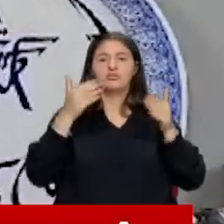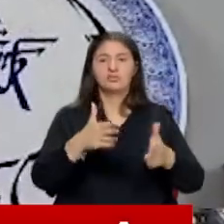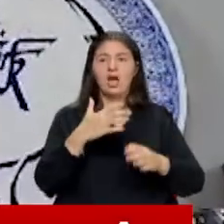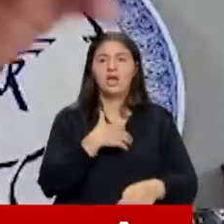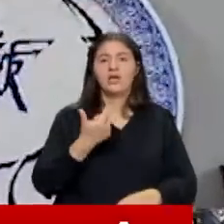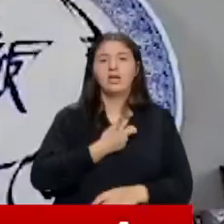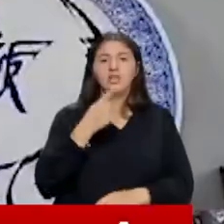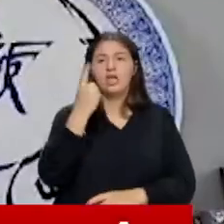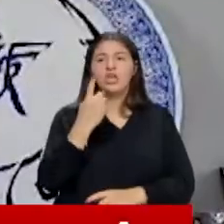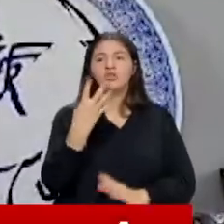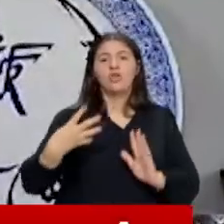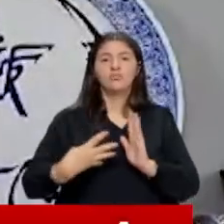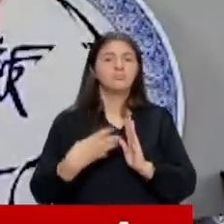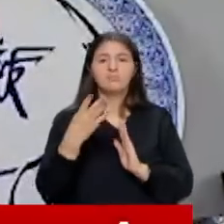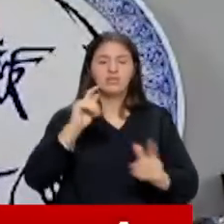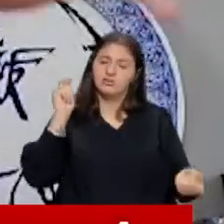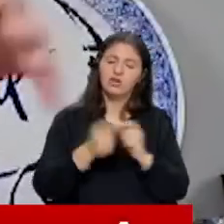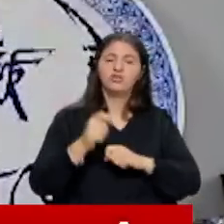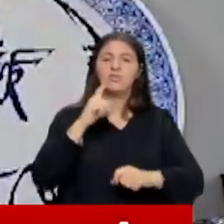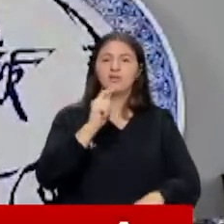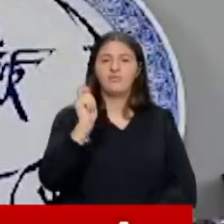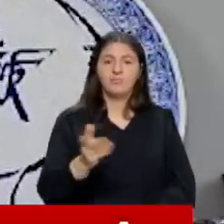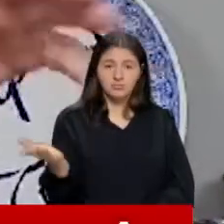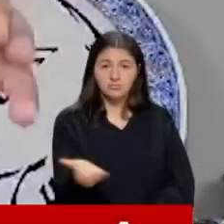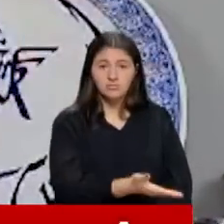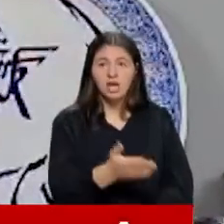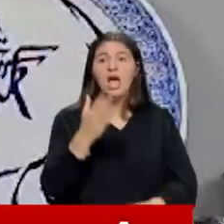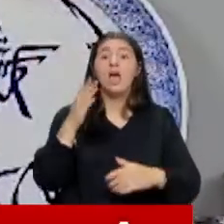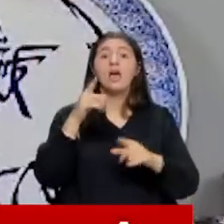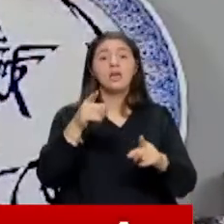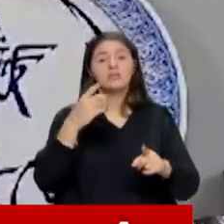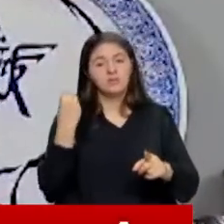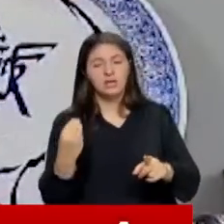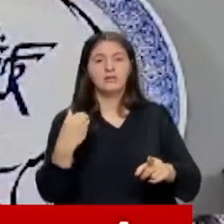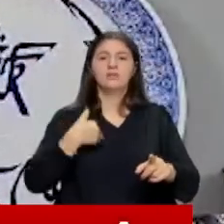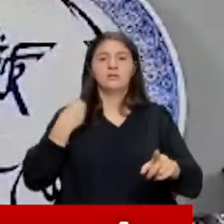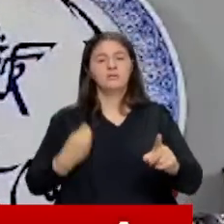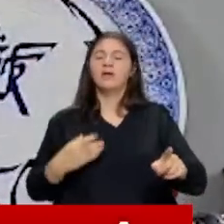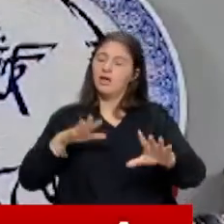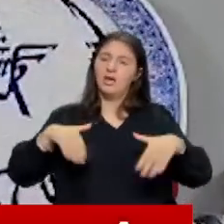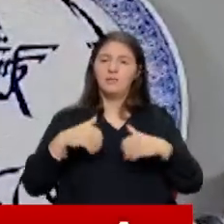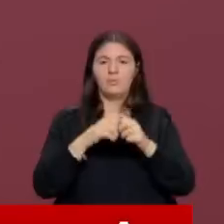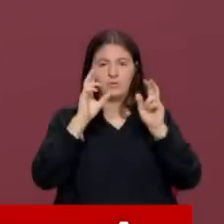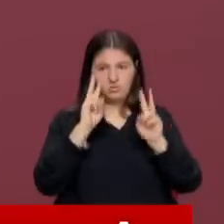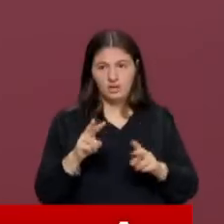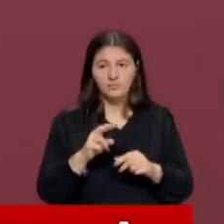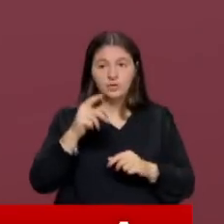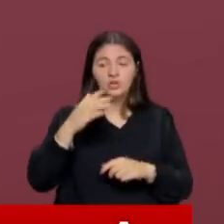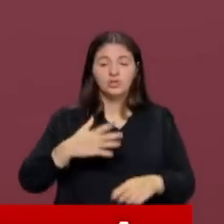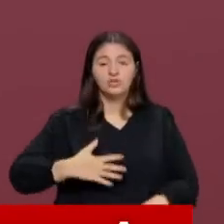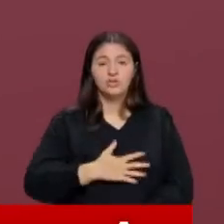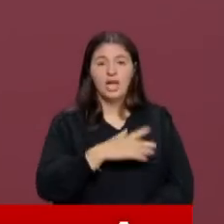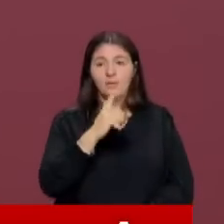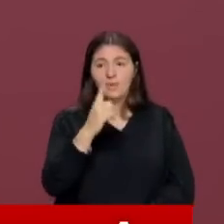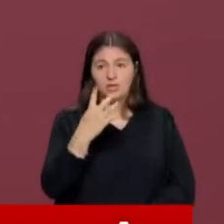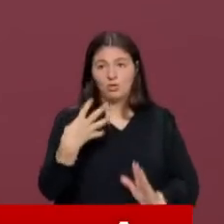Anayasanın ilk 4 maddesini değiştirmeyi teklif edin en mi yaman bey mi yaman hep birlikte görelim Cumhuriyet Halk